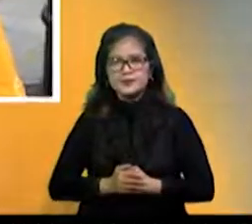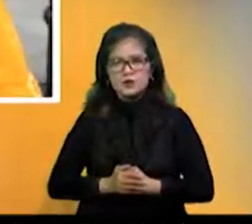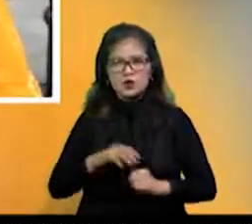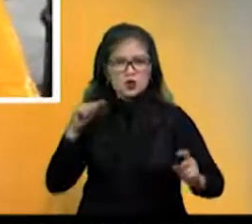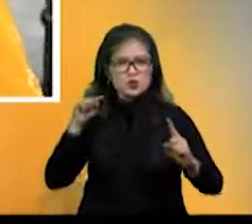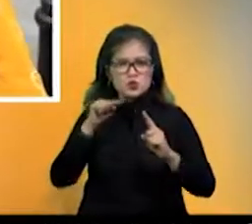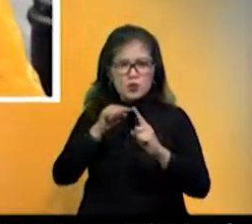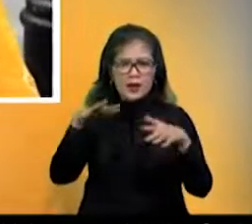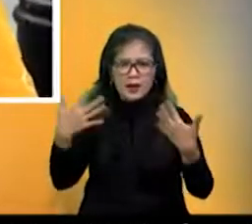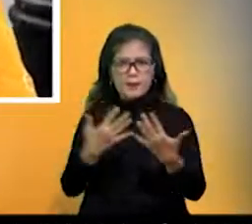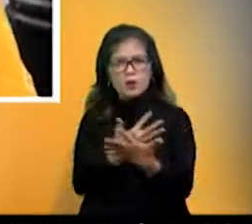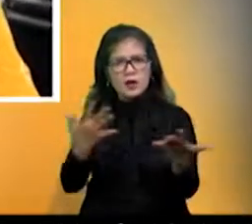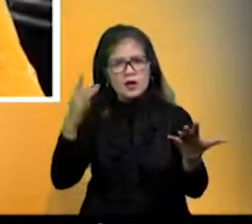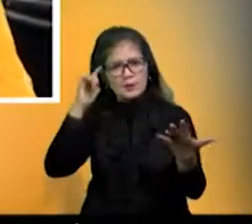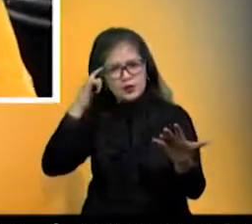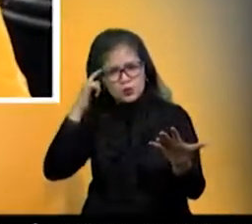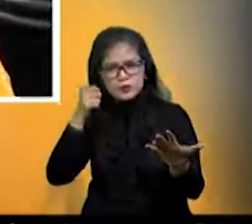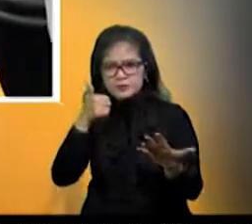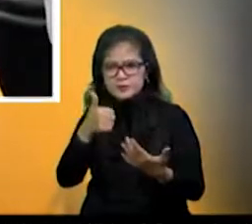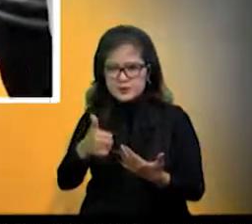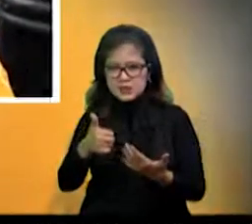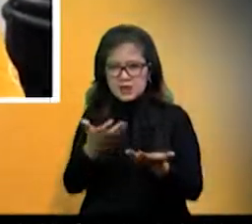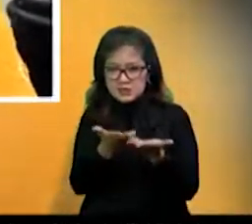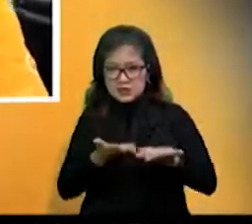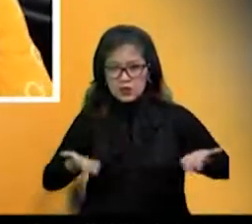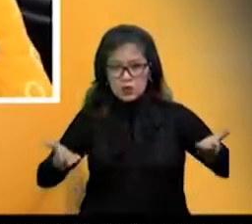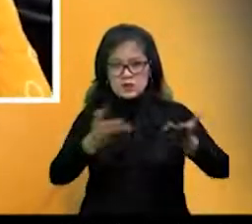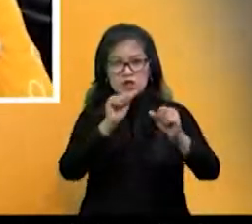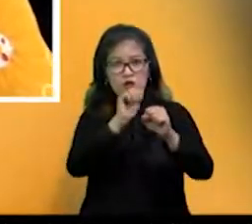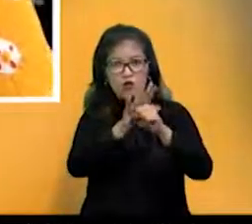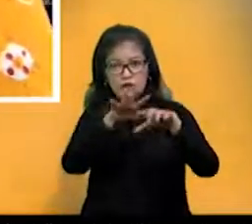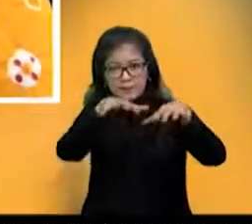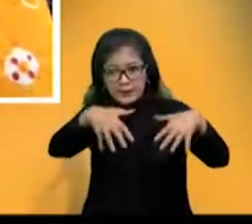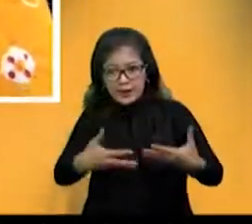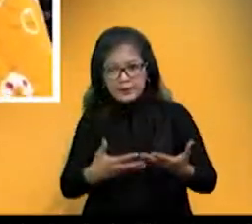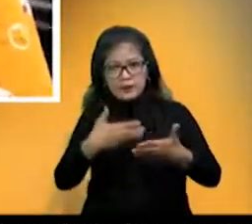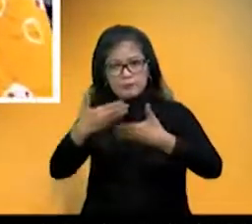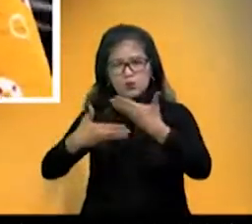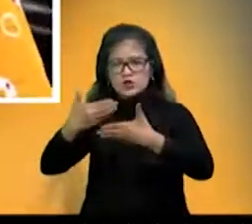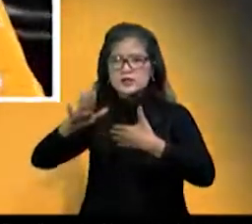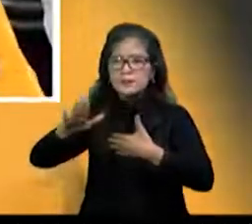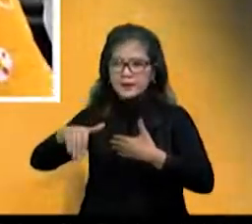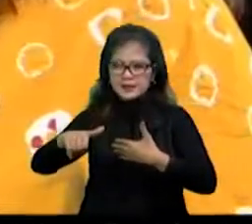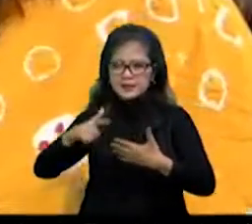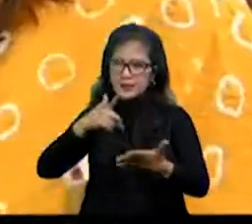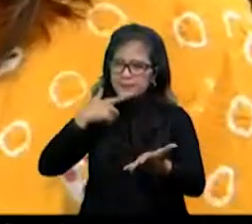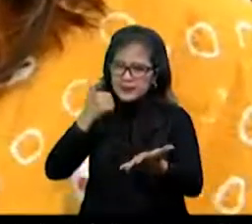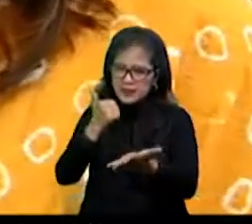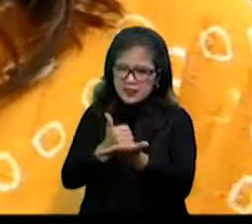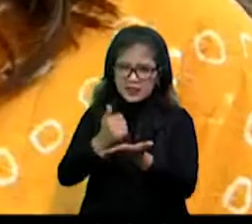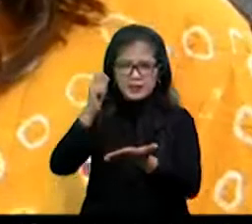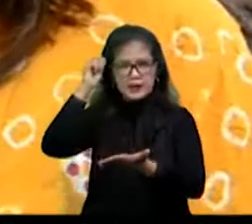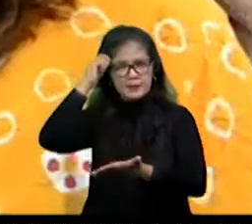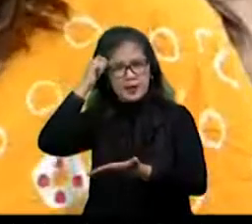dari masyarakat karena saat ini pandemi masih berlangsung, dan menurut kami ini penting sekali untuk kita saling mengingatkan